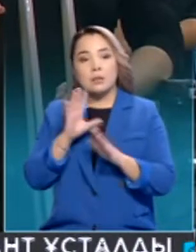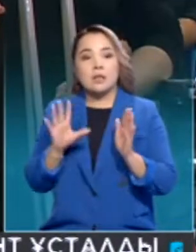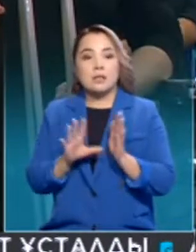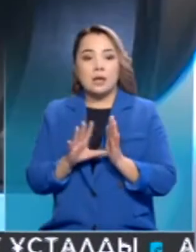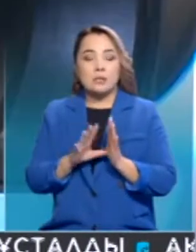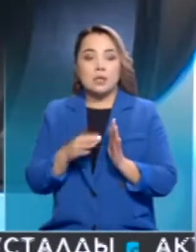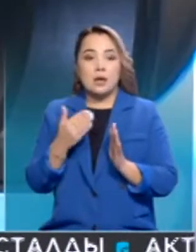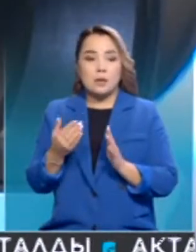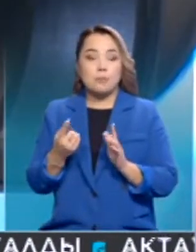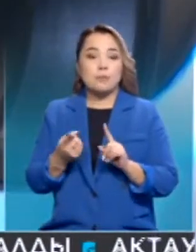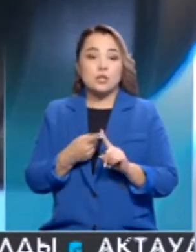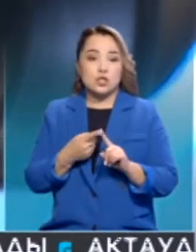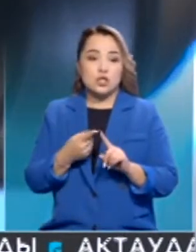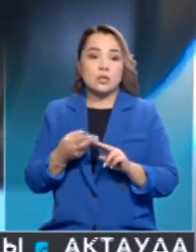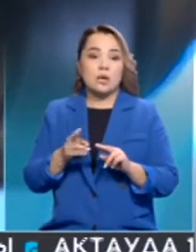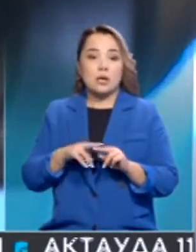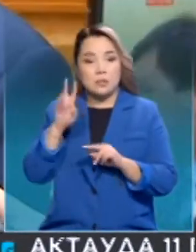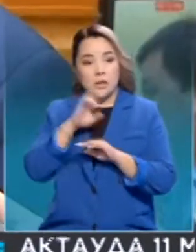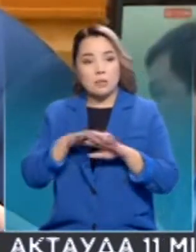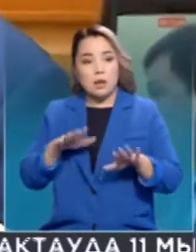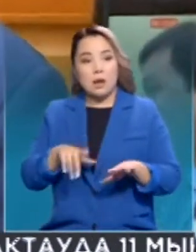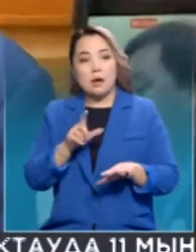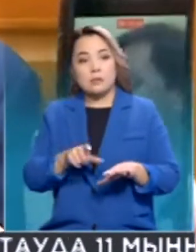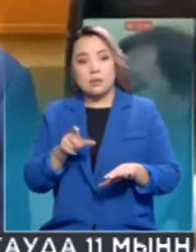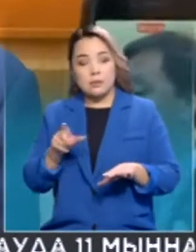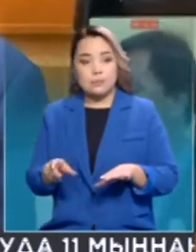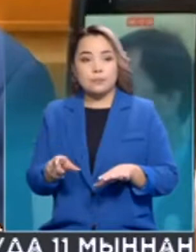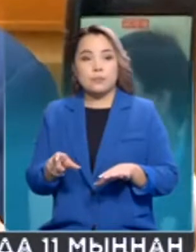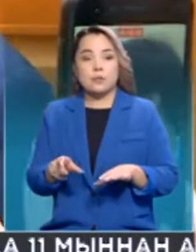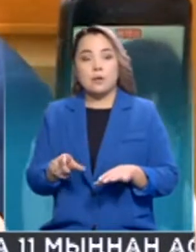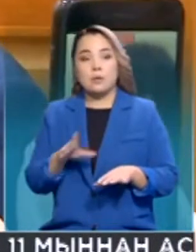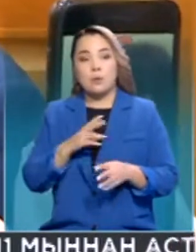электроэнергиясы біріншіден елдің халықтың, яғни және